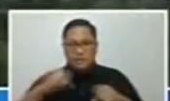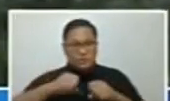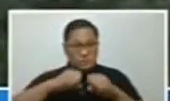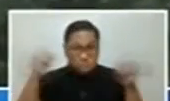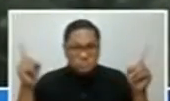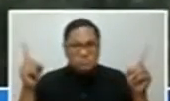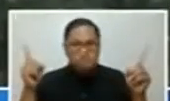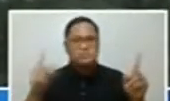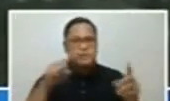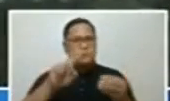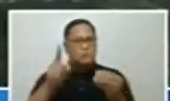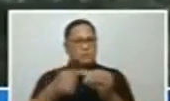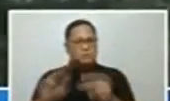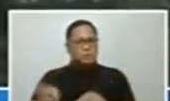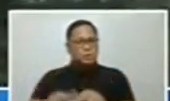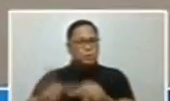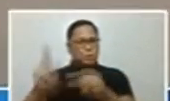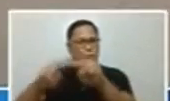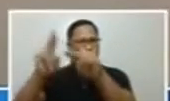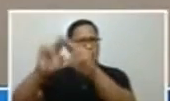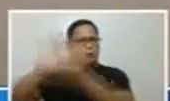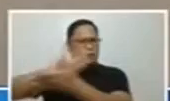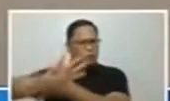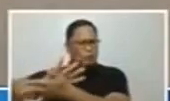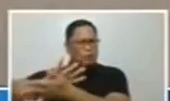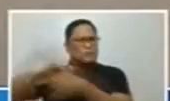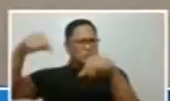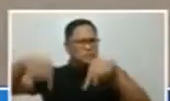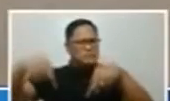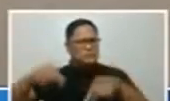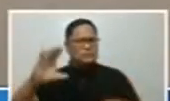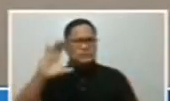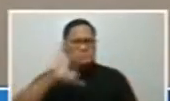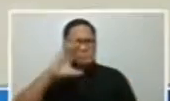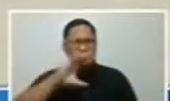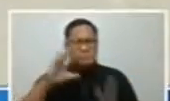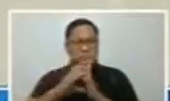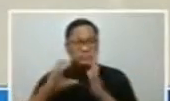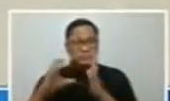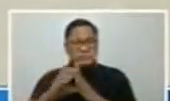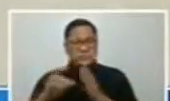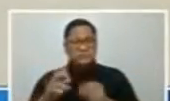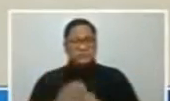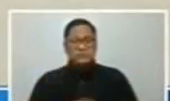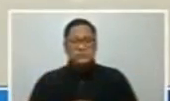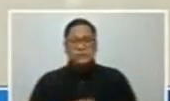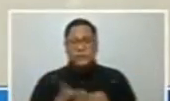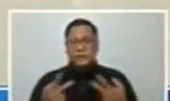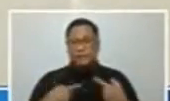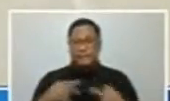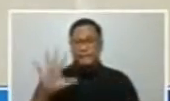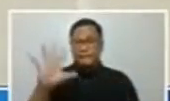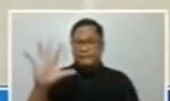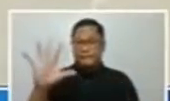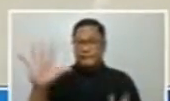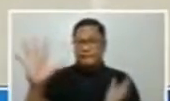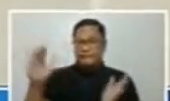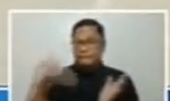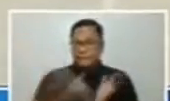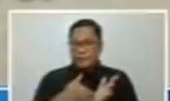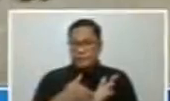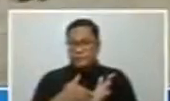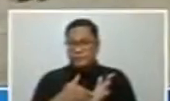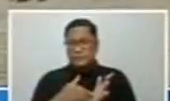nga nagpapa-inventaryo na tayo doon, no? Ilang crematorium services pa talaga meron doon sa tatlong malalaking siyudad ng